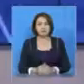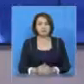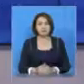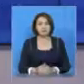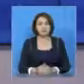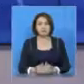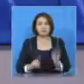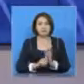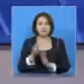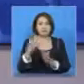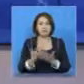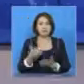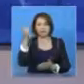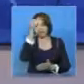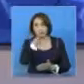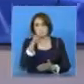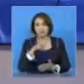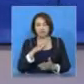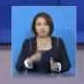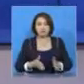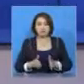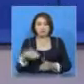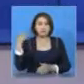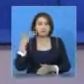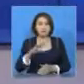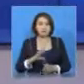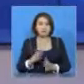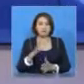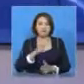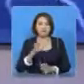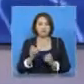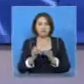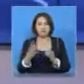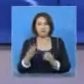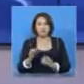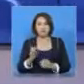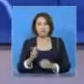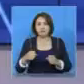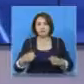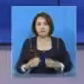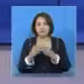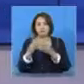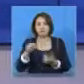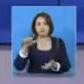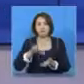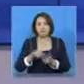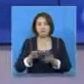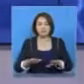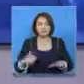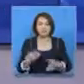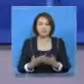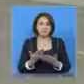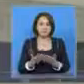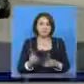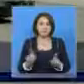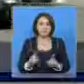с начала текущего года на дорогах актобе а произошло 15 дорожно-транспортных происшествий с участием детей вследствие